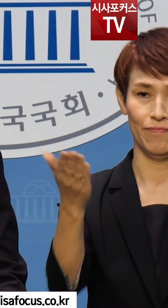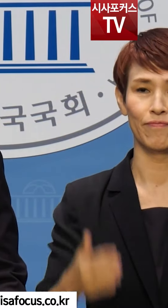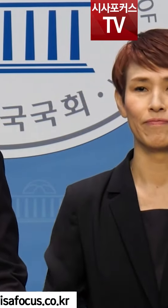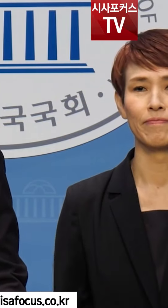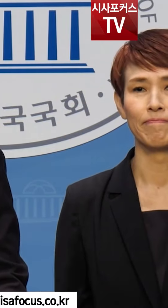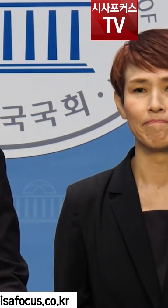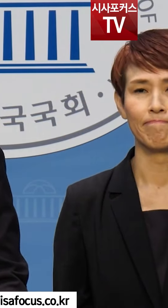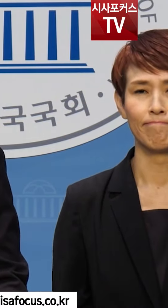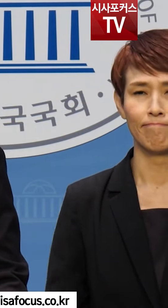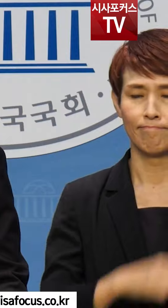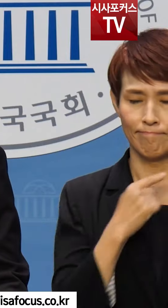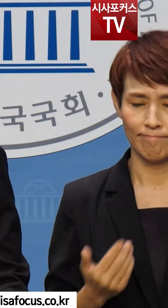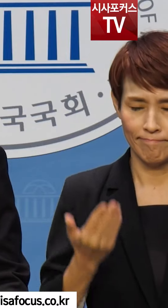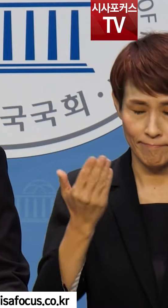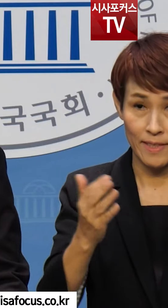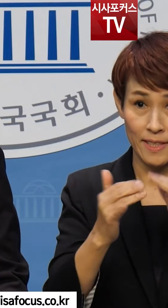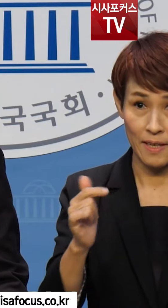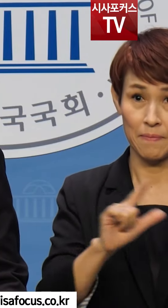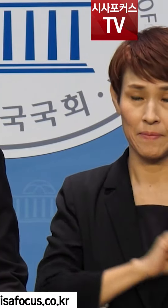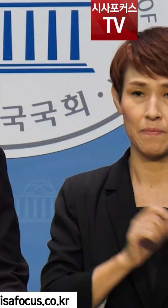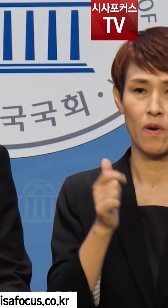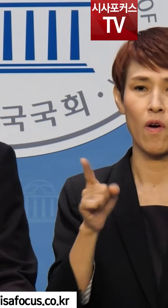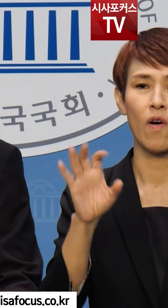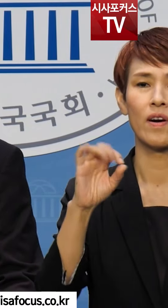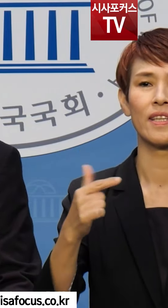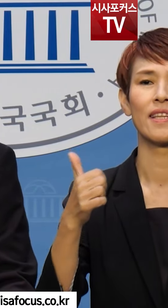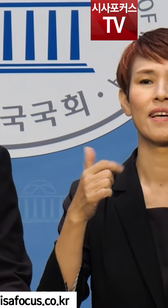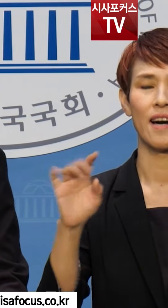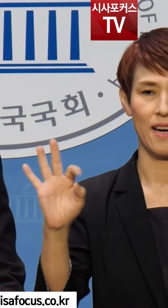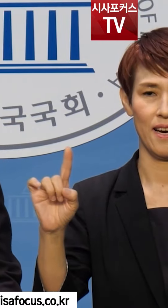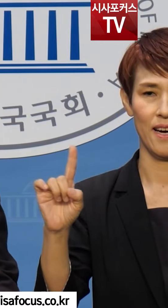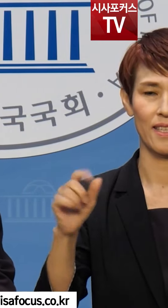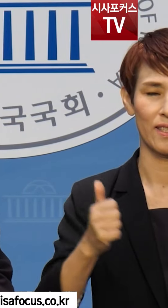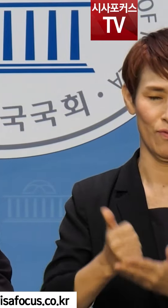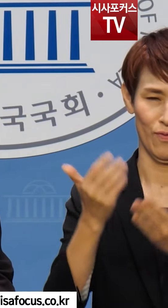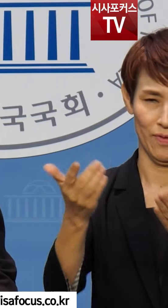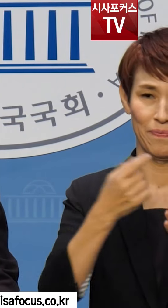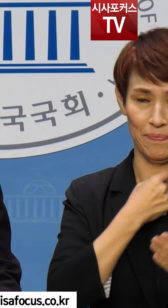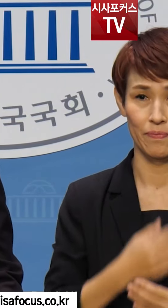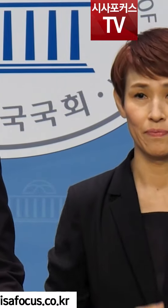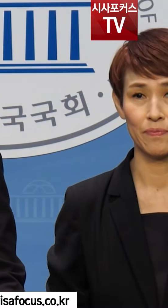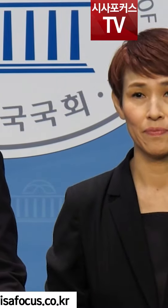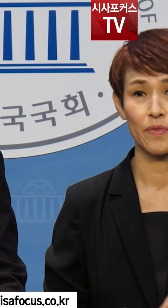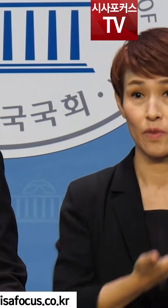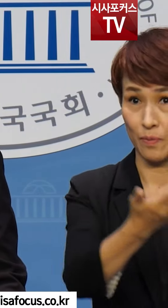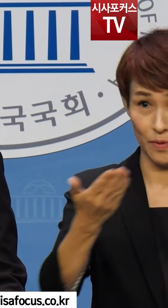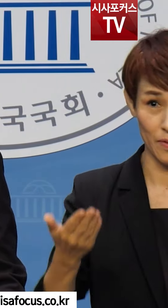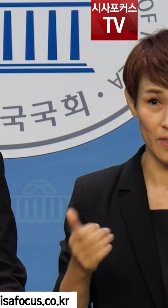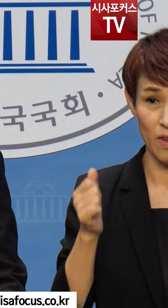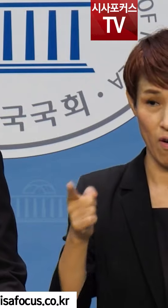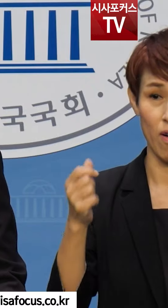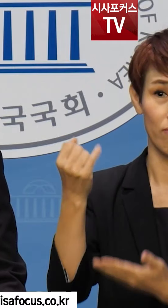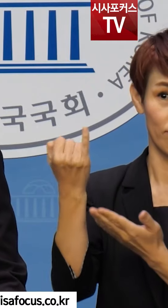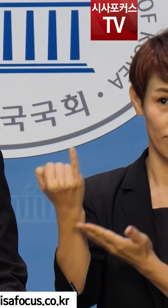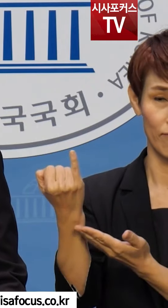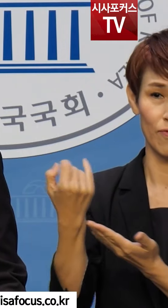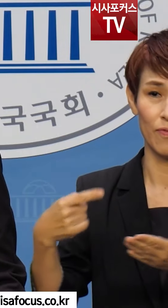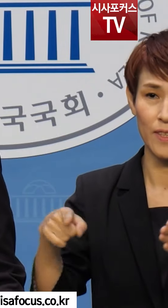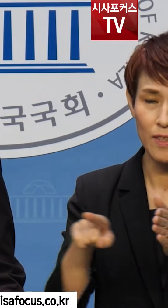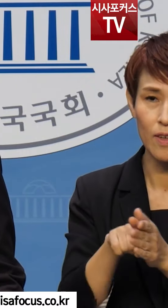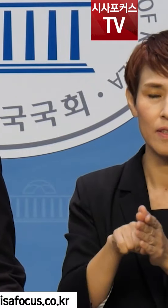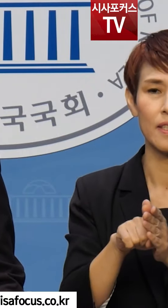사심 없이 헌신하는 사람 허은하를 지지합니다. 사랑하는 당원동지 여러분, 허은하 후보를 지지하기 위해